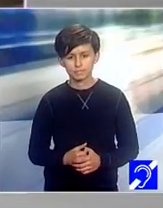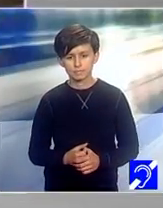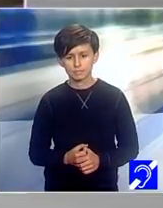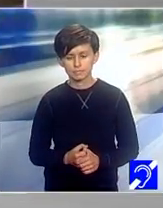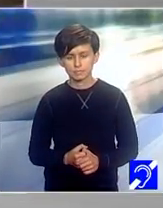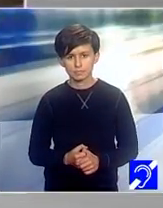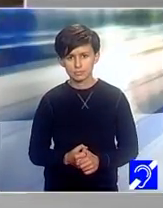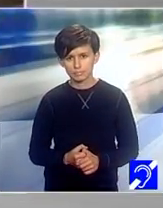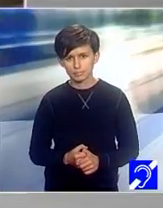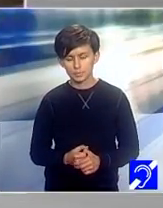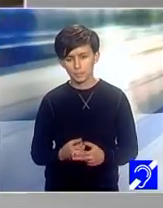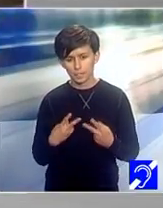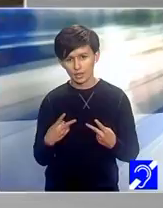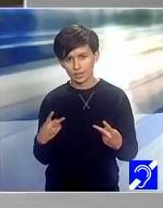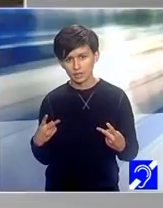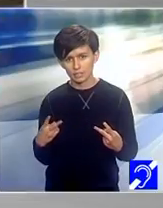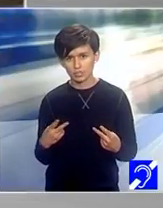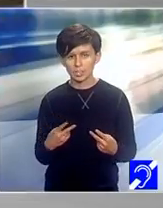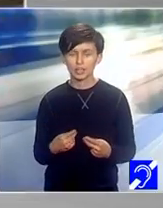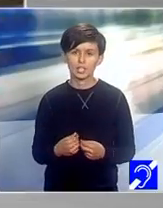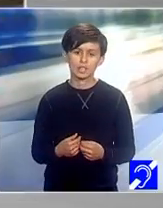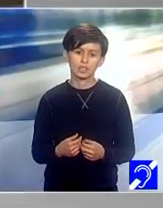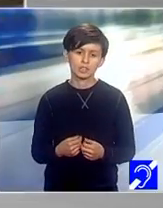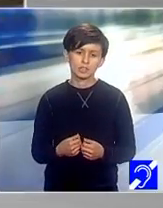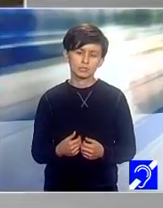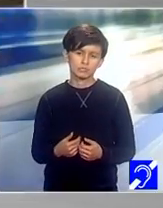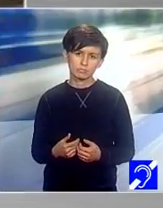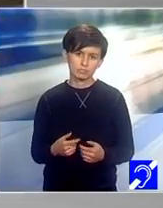valoarea conjuncturală de căpetenie.